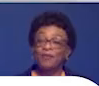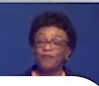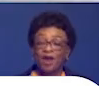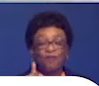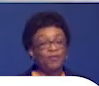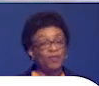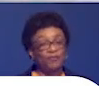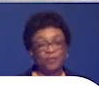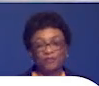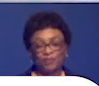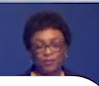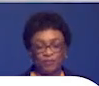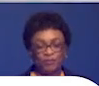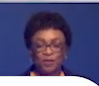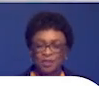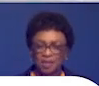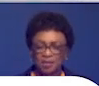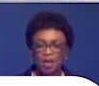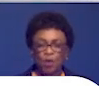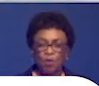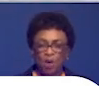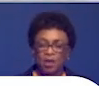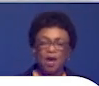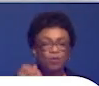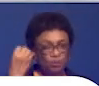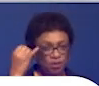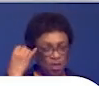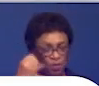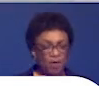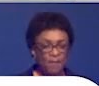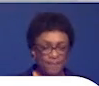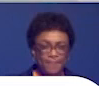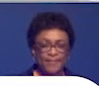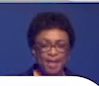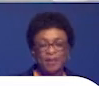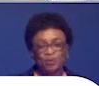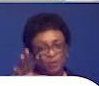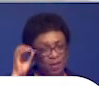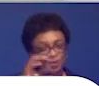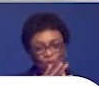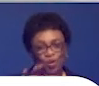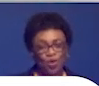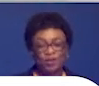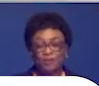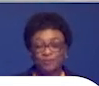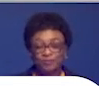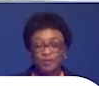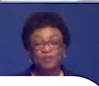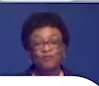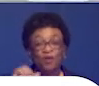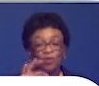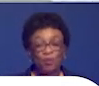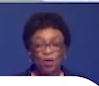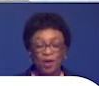Hi Wan shauri haja ya kutia MK kwa masomo yote Ili kuweka msingi wa Ufa Bora kuzia mitihani ya shule ya